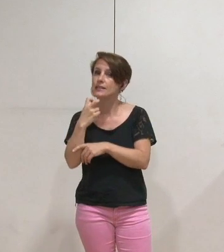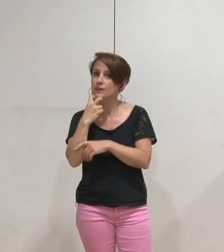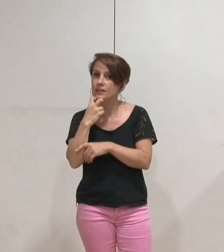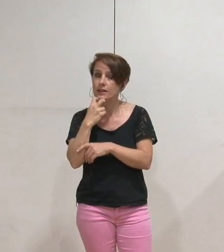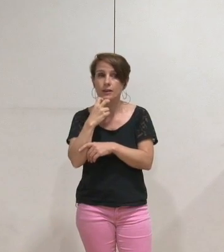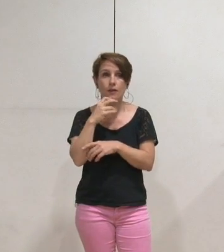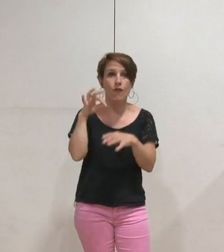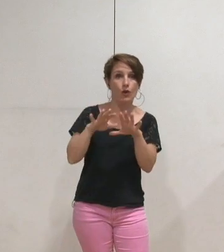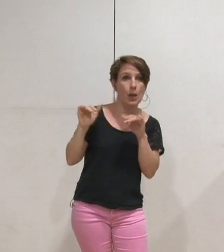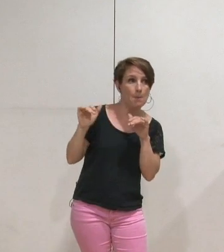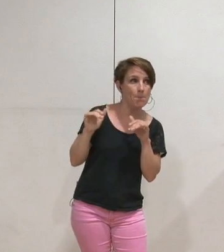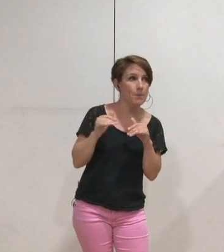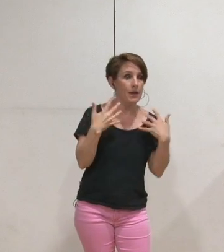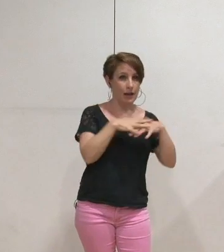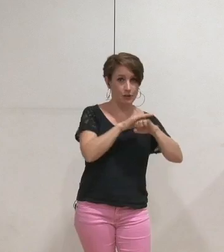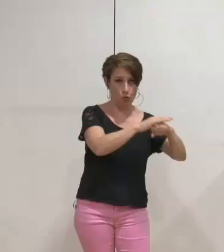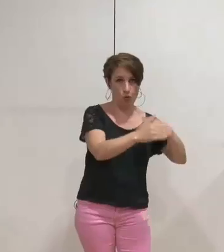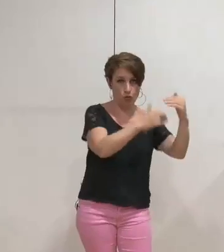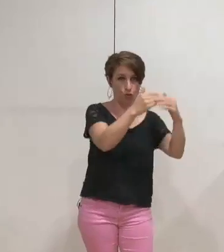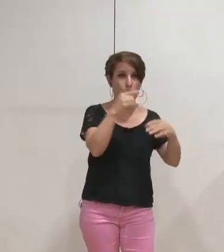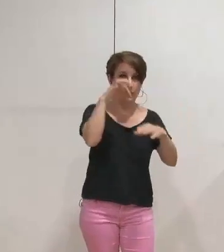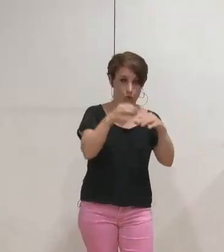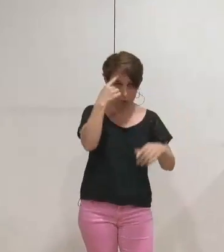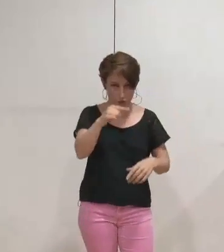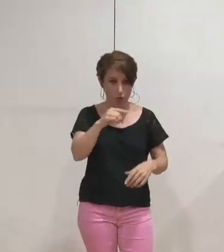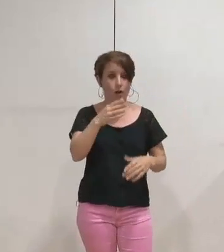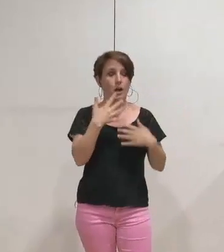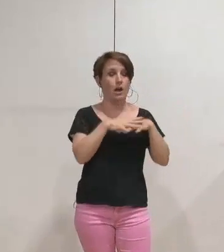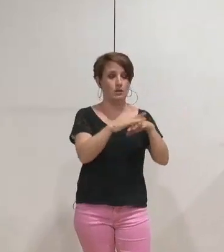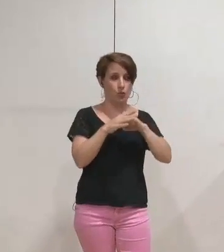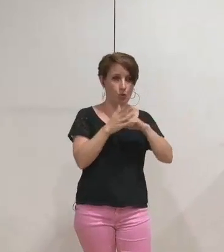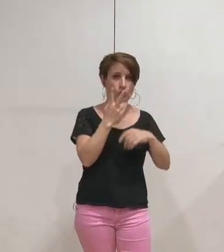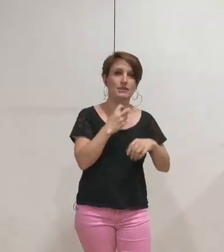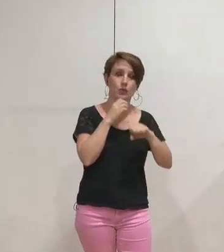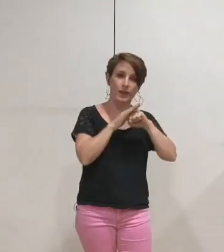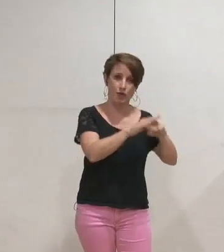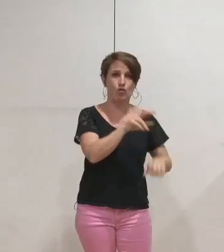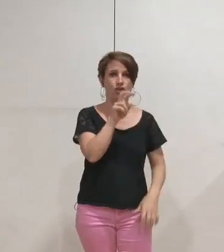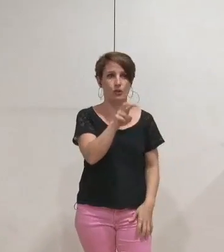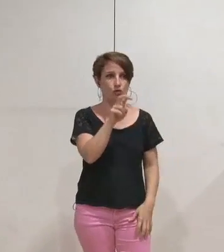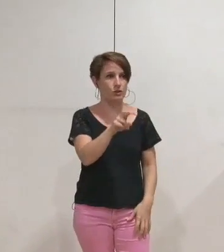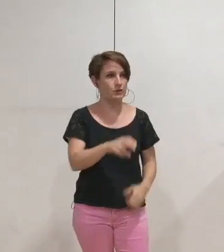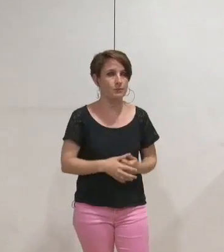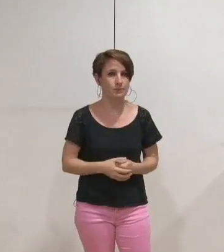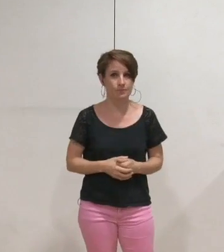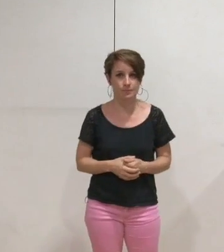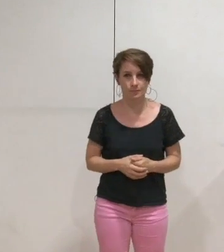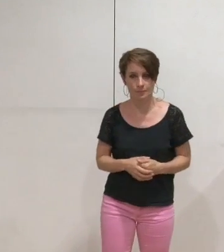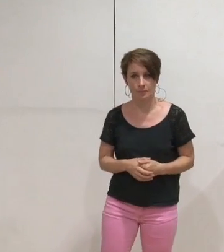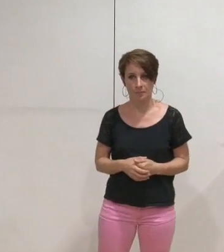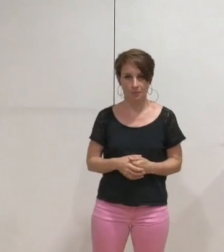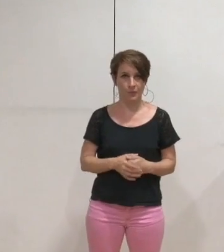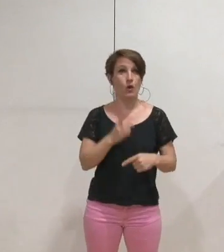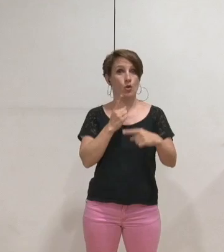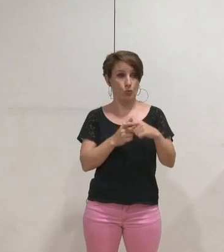s'abstient rassemblement de gauche et de progrès qui vote pour rassemblement citoyen de la gauche et écologiste et